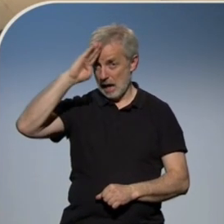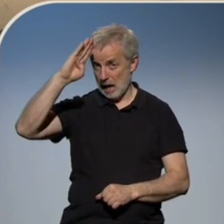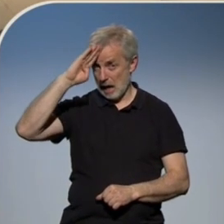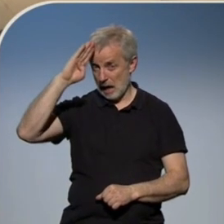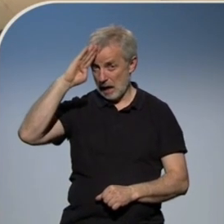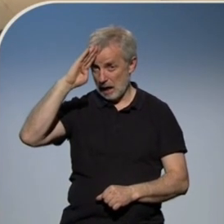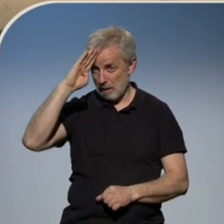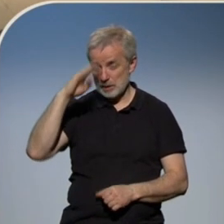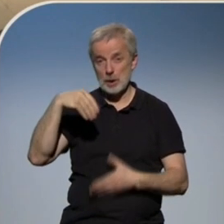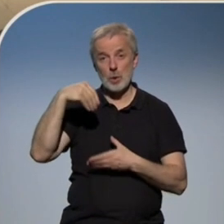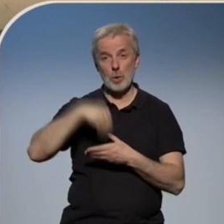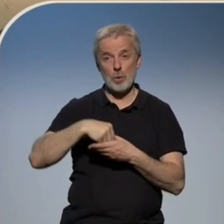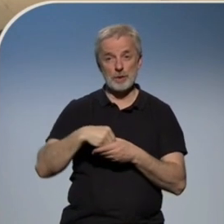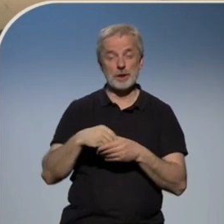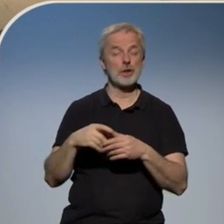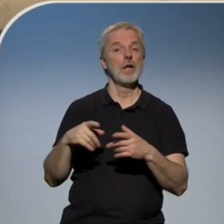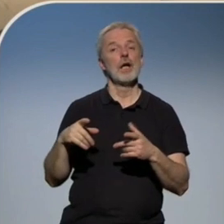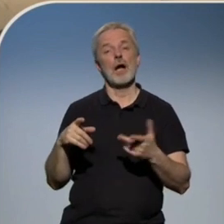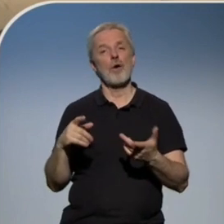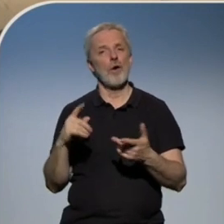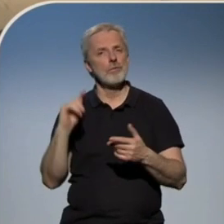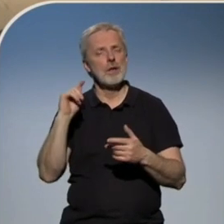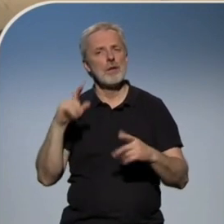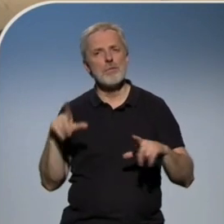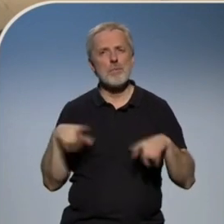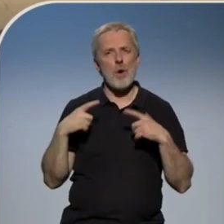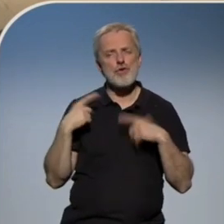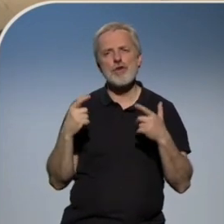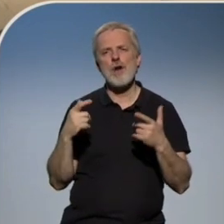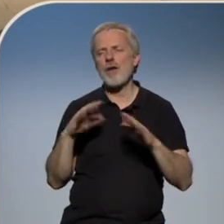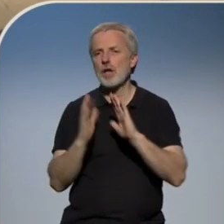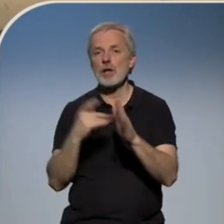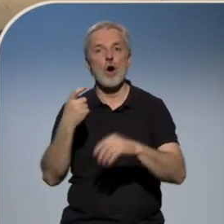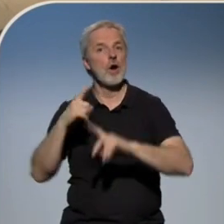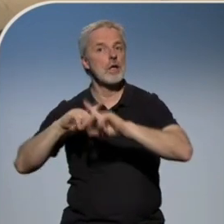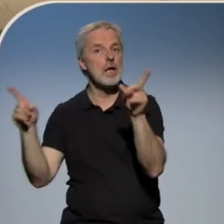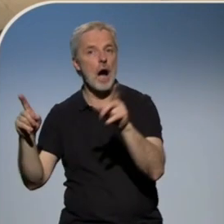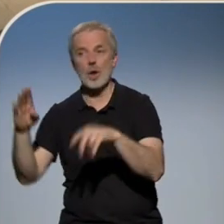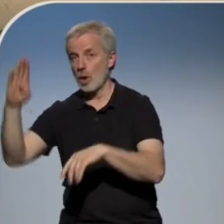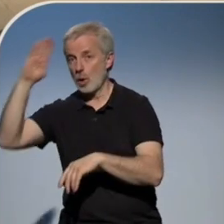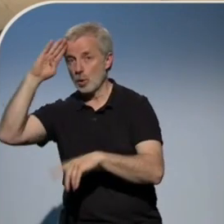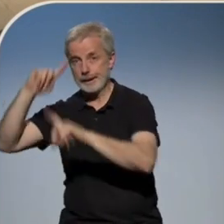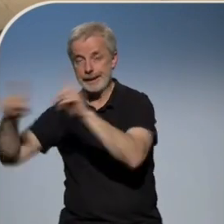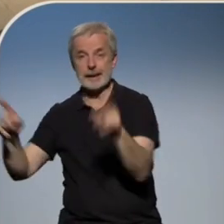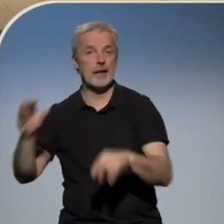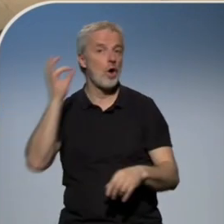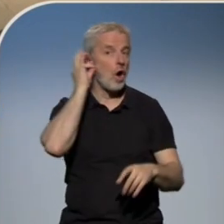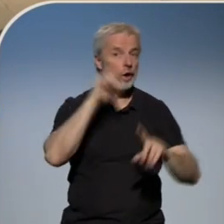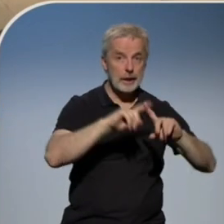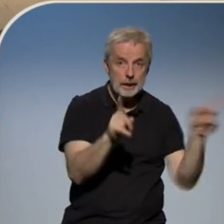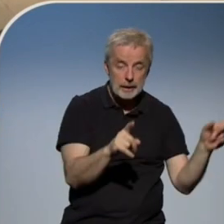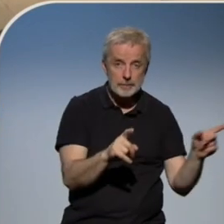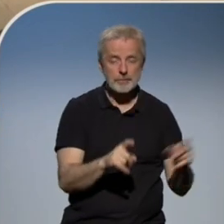prožívání vnitřní úplně jiné než dívky, což by se na první pohled nezdálo, protože přece je to chlap, tak je to chlap. Mm-hmm. Takže